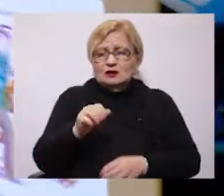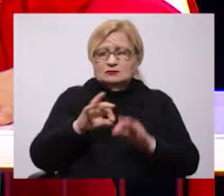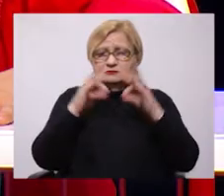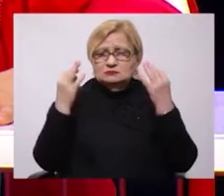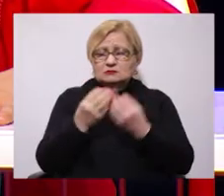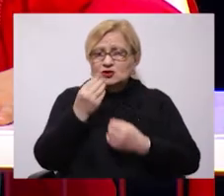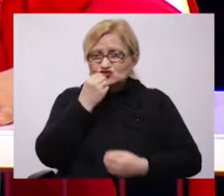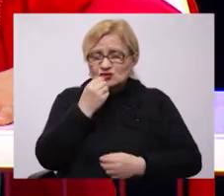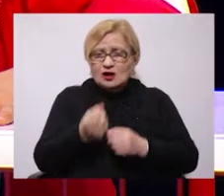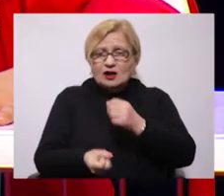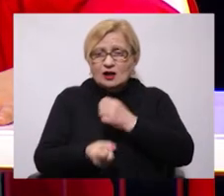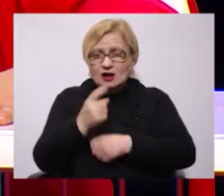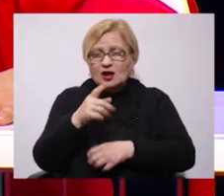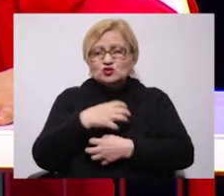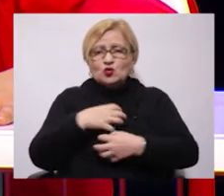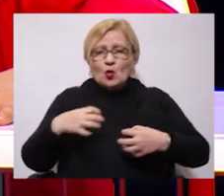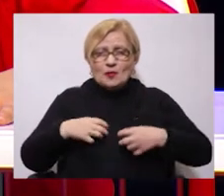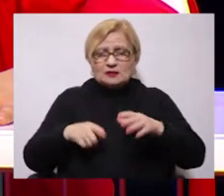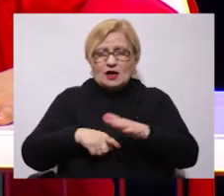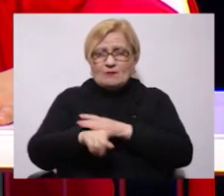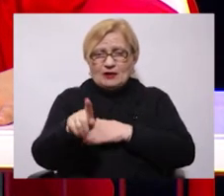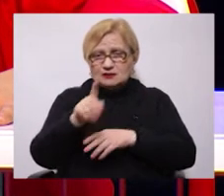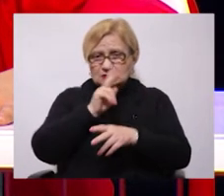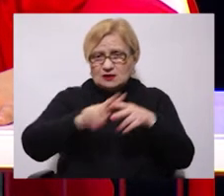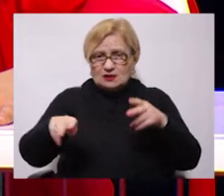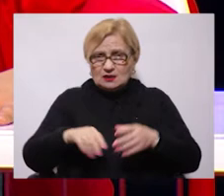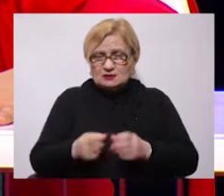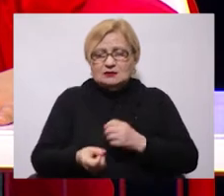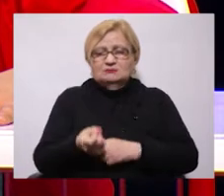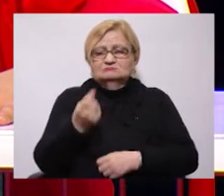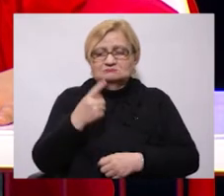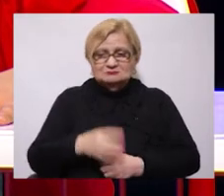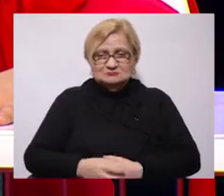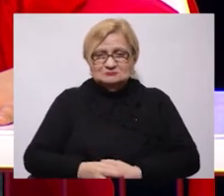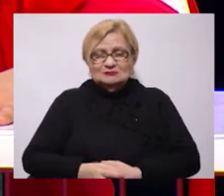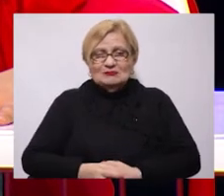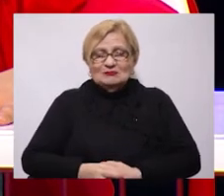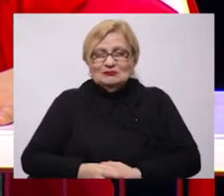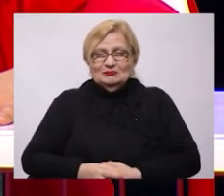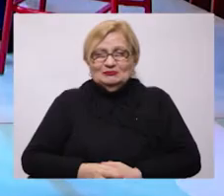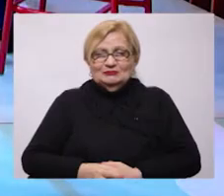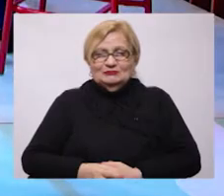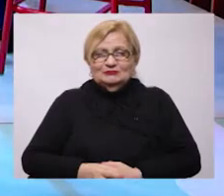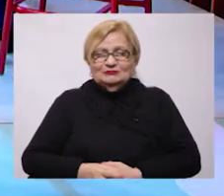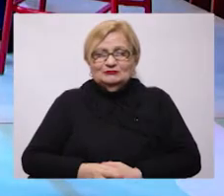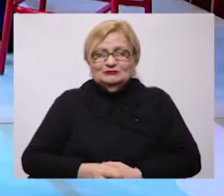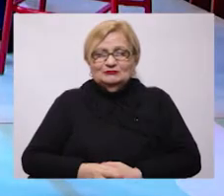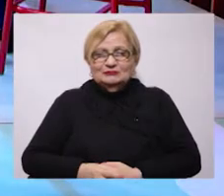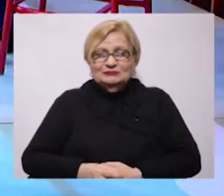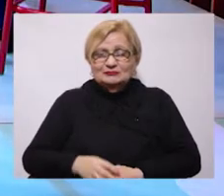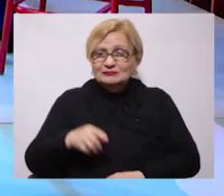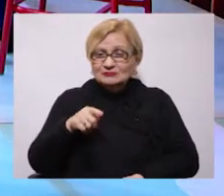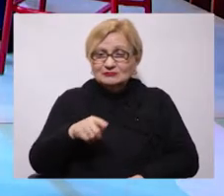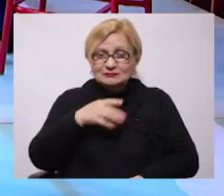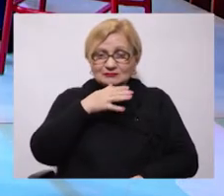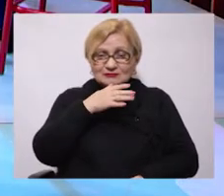უჭამდა, აღმოჩნდა, რომ ზოოპარკიდან დაკარგული ბრძანდებოდა. და ამ